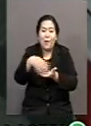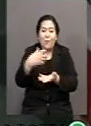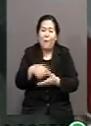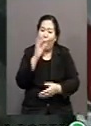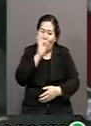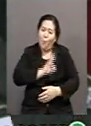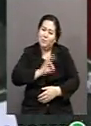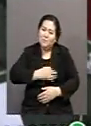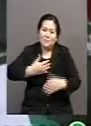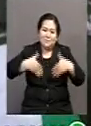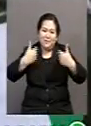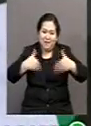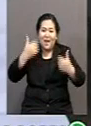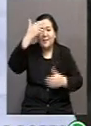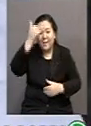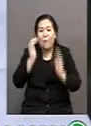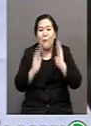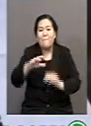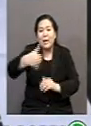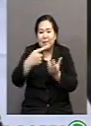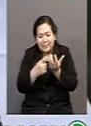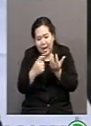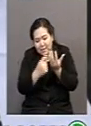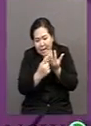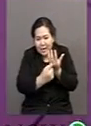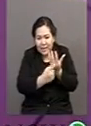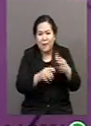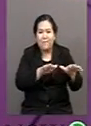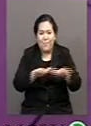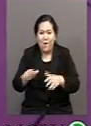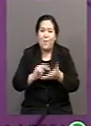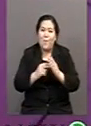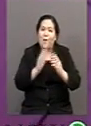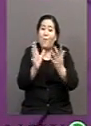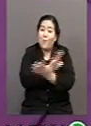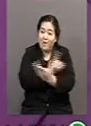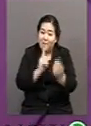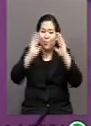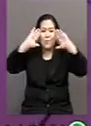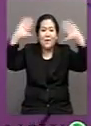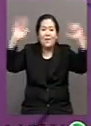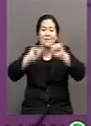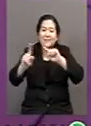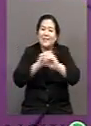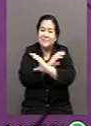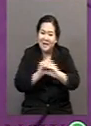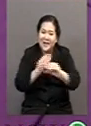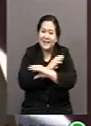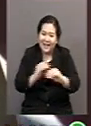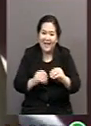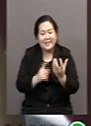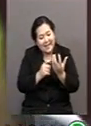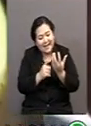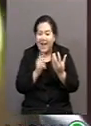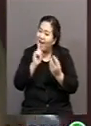มากเลยที่เห็นคนในเมืองมาร่วมแกะสลักพร้อมกันก็ถือเป็นการแลกเปลี่ยนวัฒนธรรมแลกเปลี่ยนประสบการณ์เพราะว่านั่งแกะกันไปก็หันไป